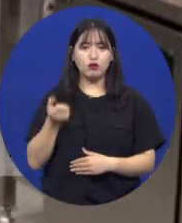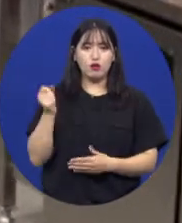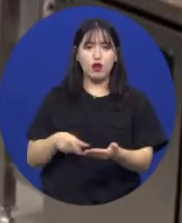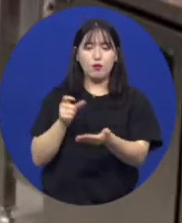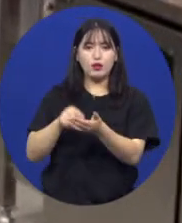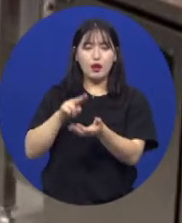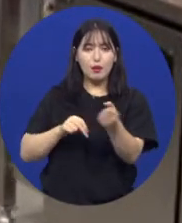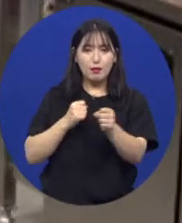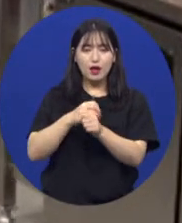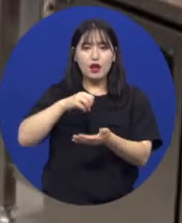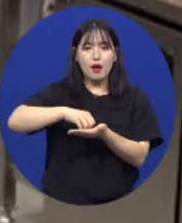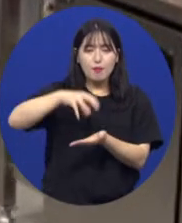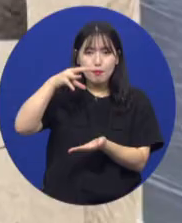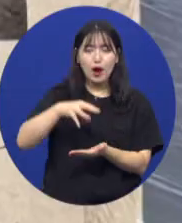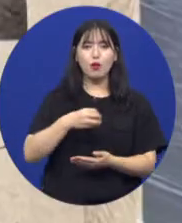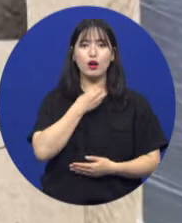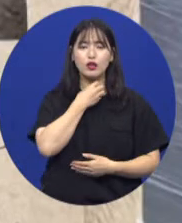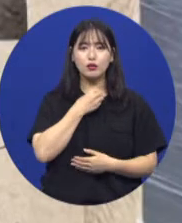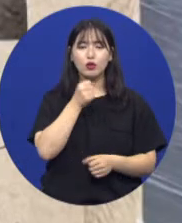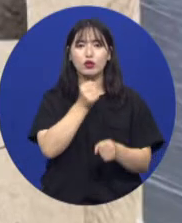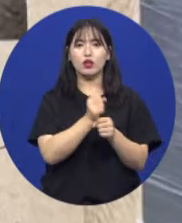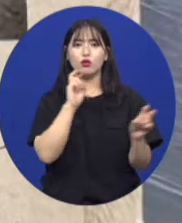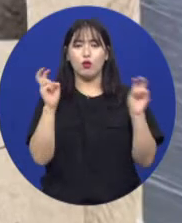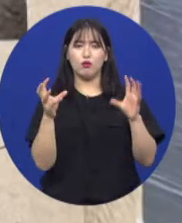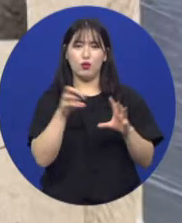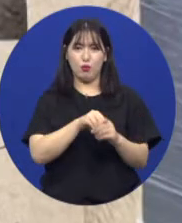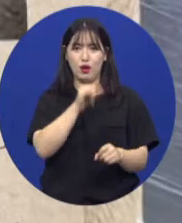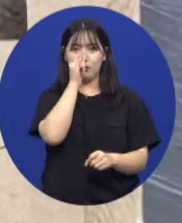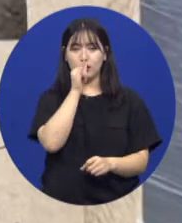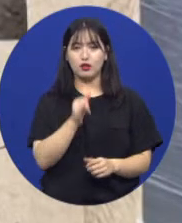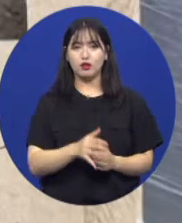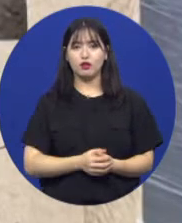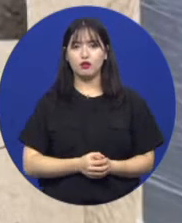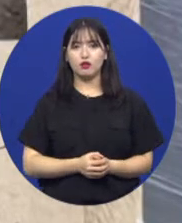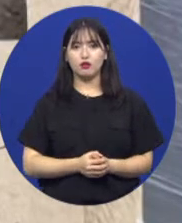판매한 빵과 음료 제조 업소도 포함됐습니다